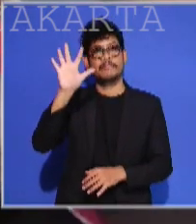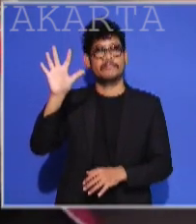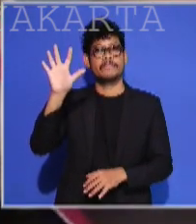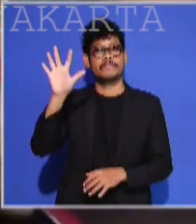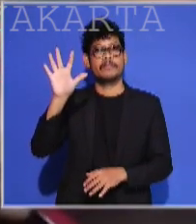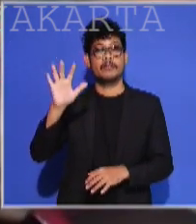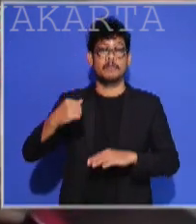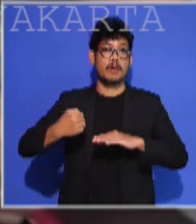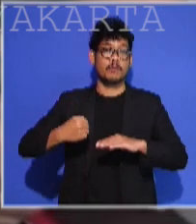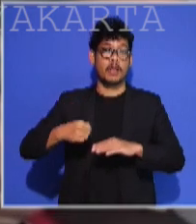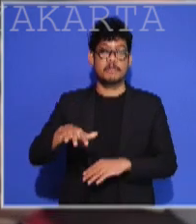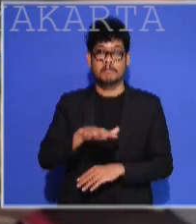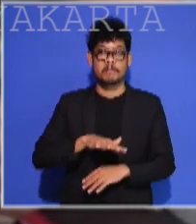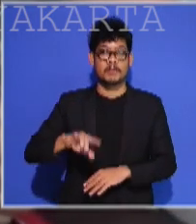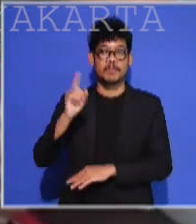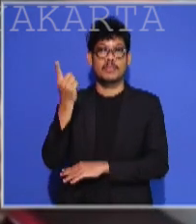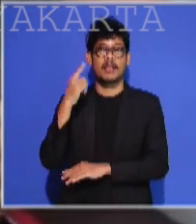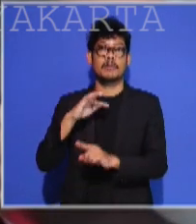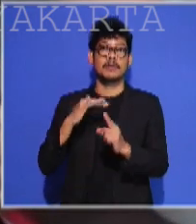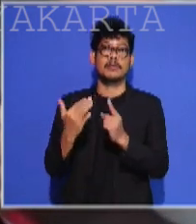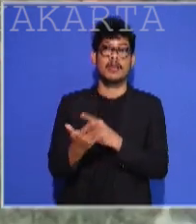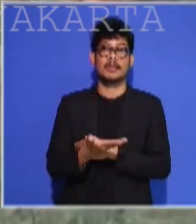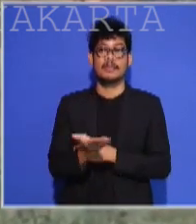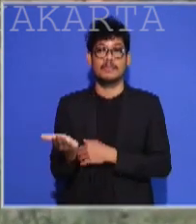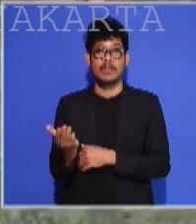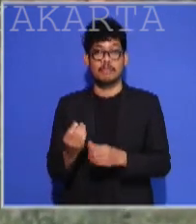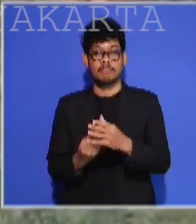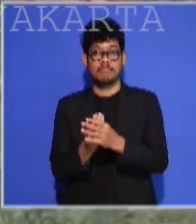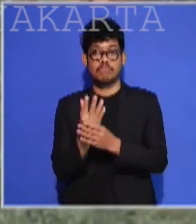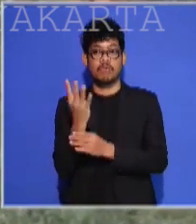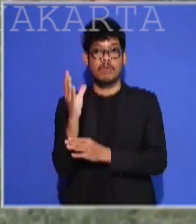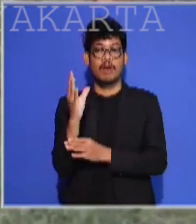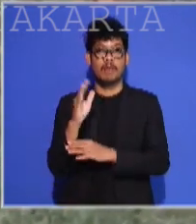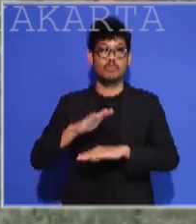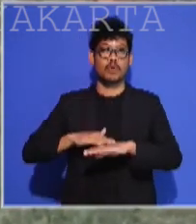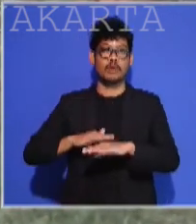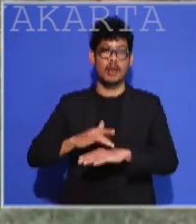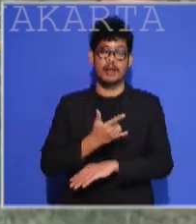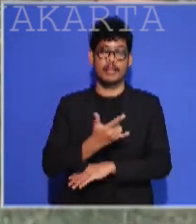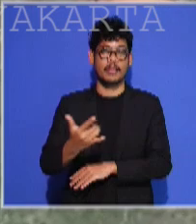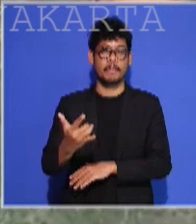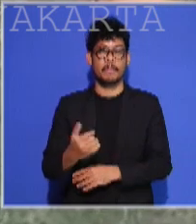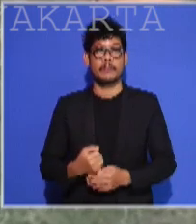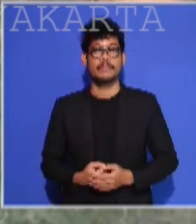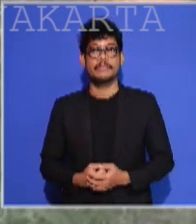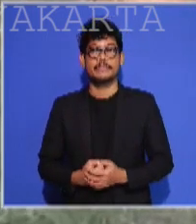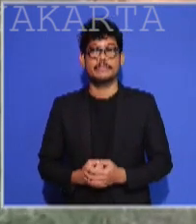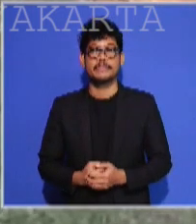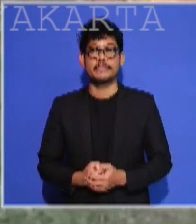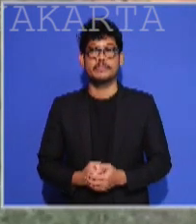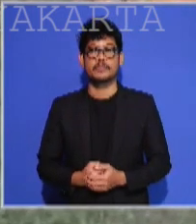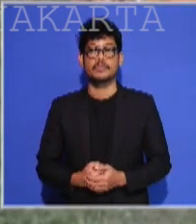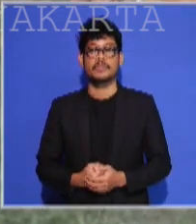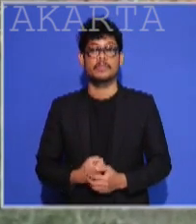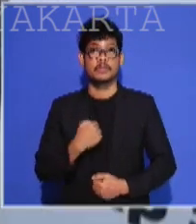Pramuka pemerintah dan masyarakat yang terus tumbuh tanpa meninggalkan budaya sebagai kearifan lokal kegiatan melibatkan